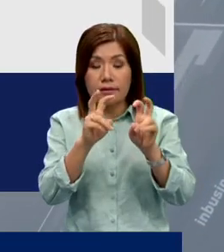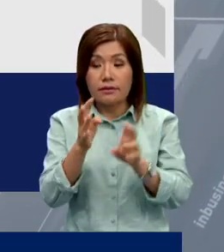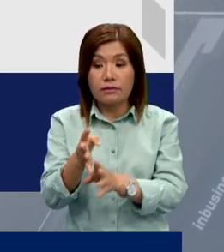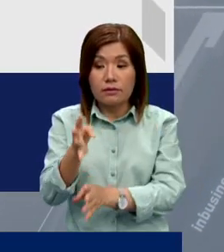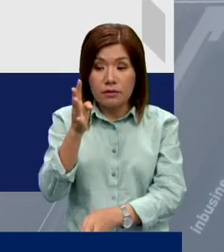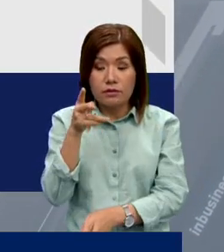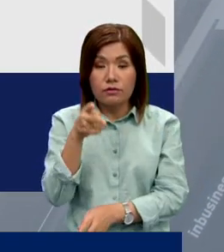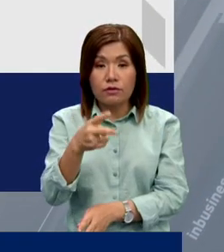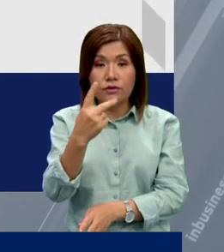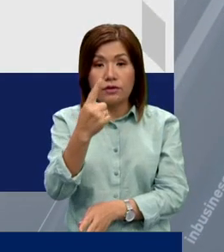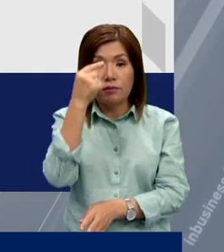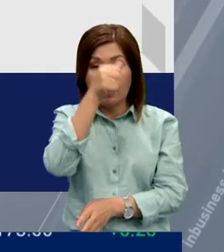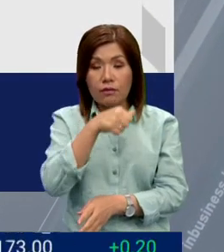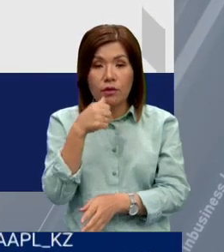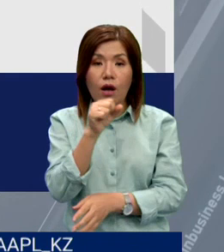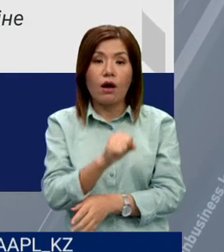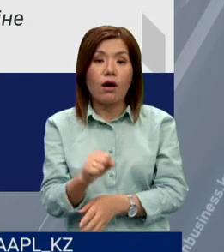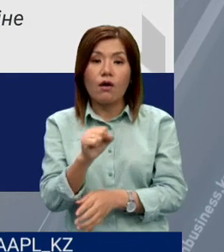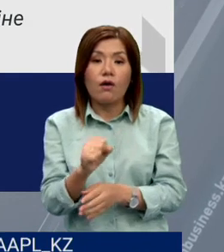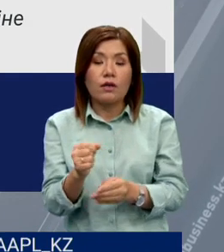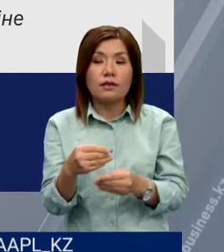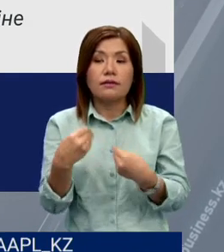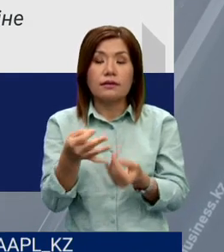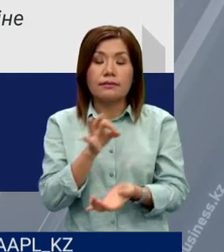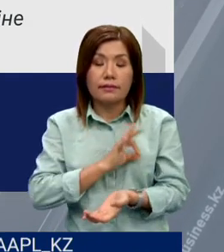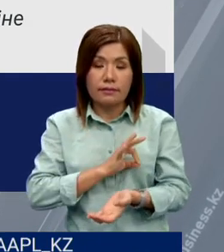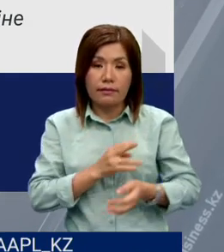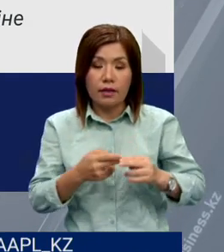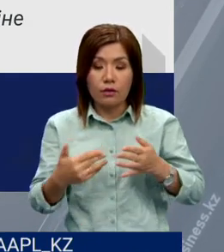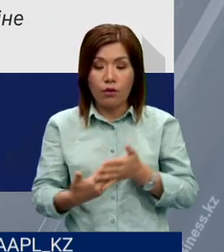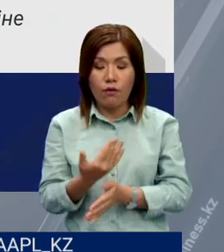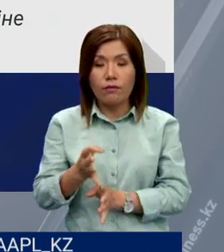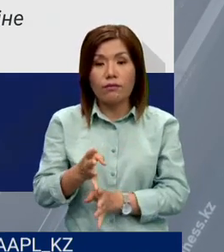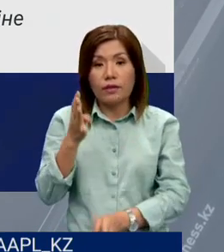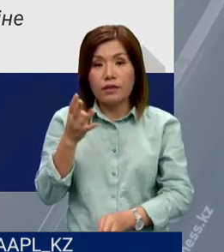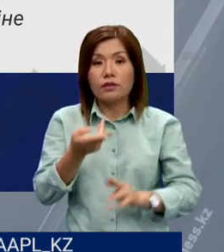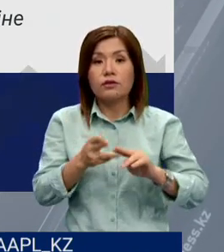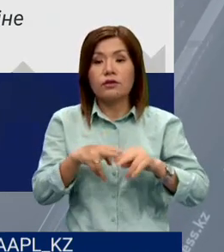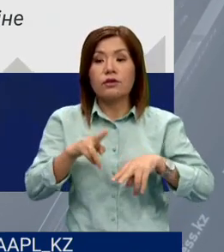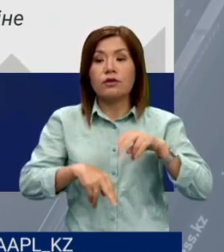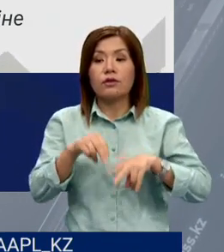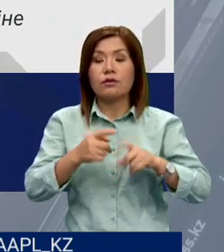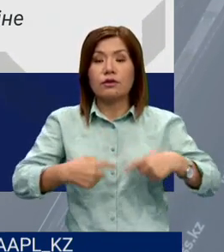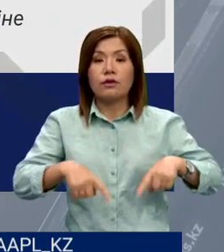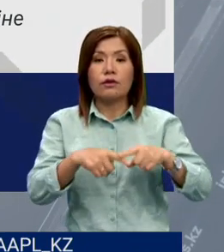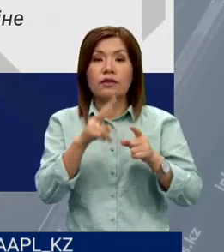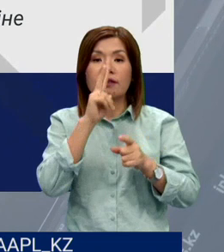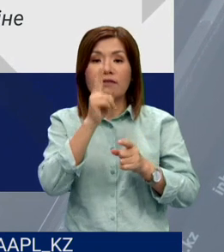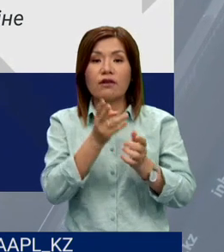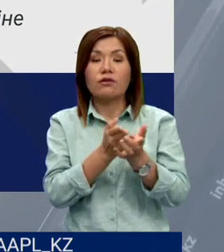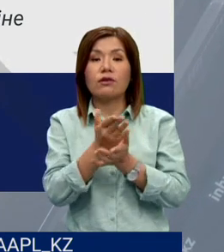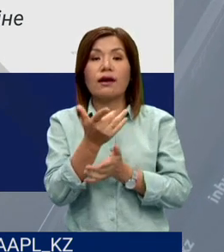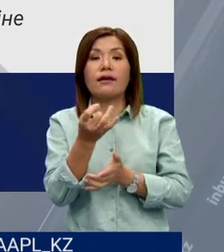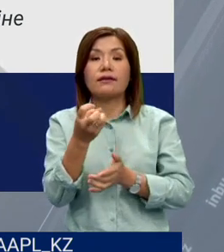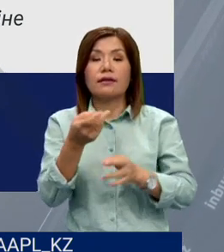кешені 2021 жылдың тамыз айында эксплуатацияға берілген жаңадан тұрғызылған көп қабатты үйлерге құрылыс компаниясы 2 жыл кепілдік береді.